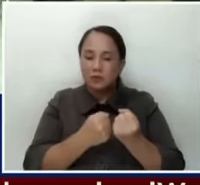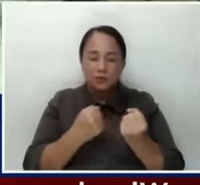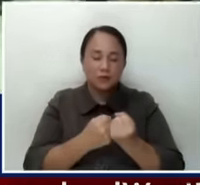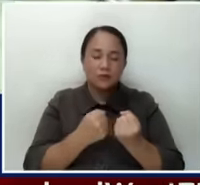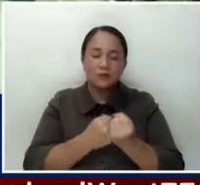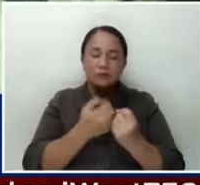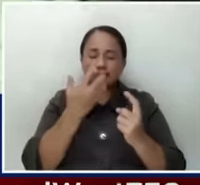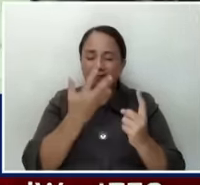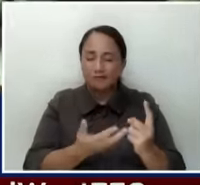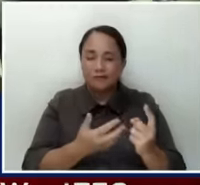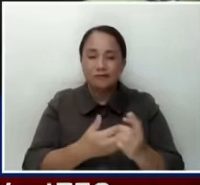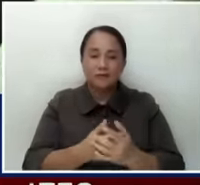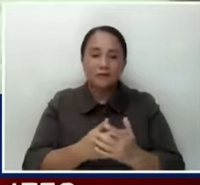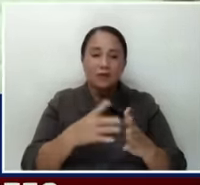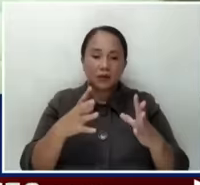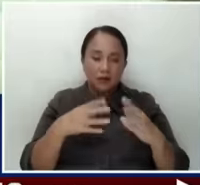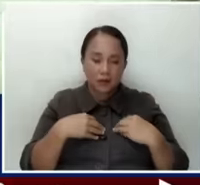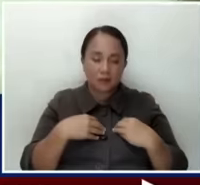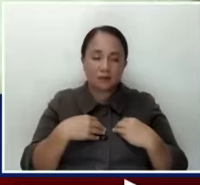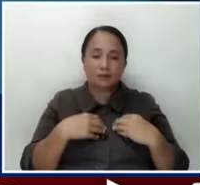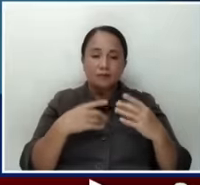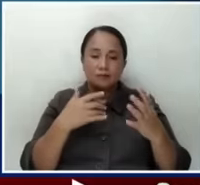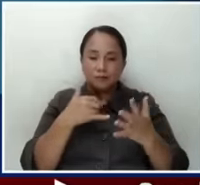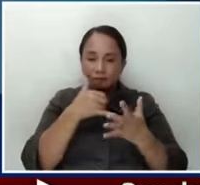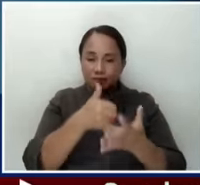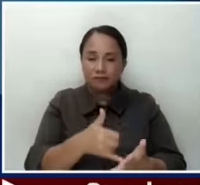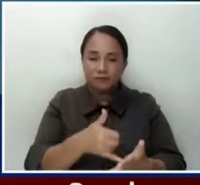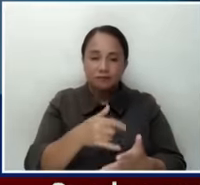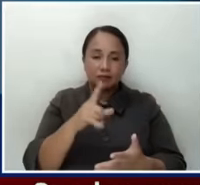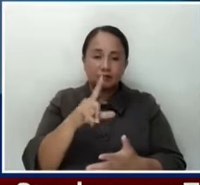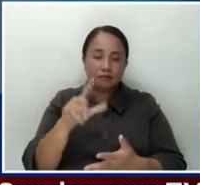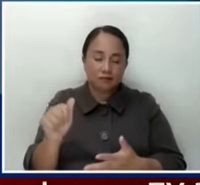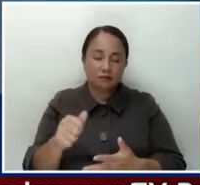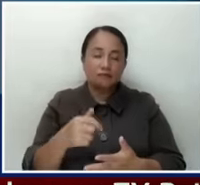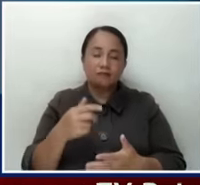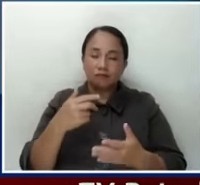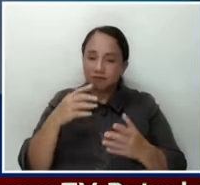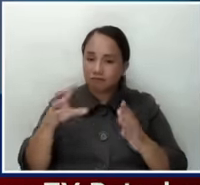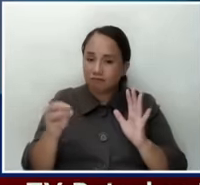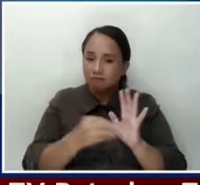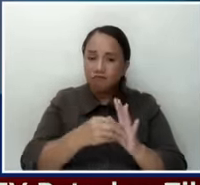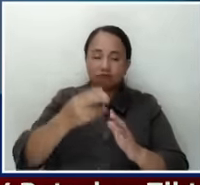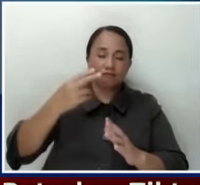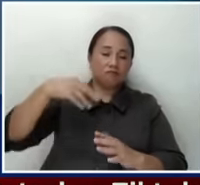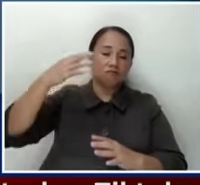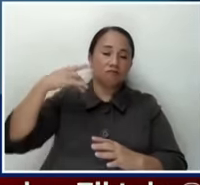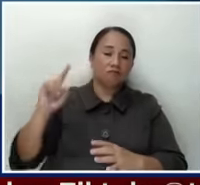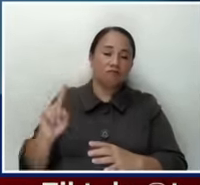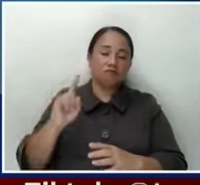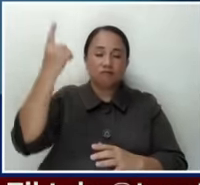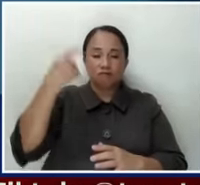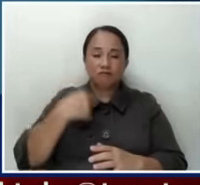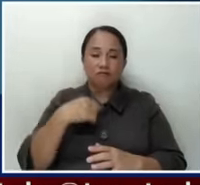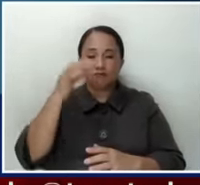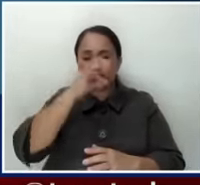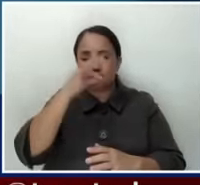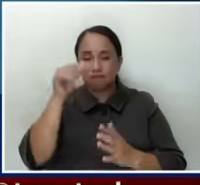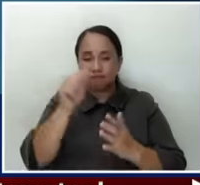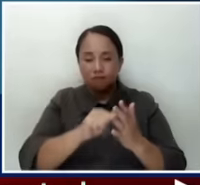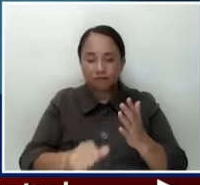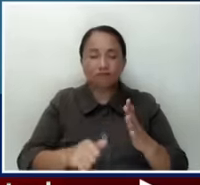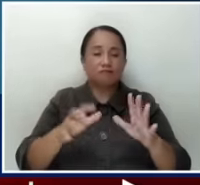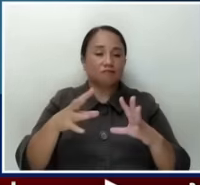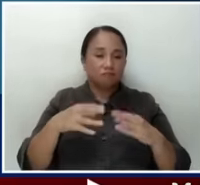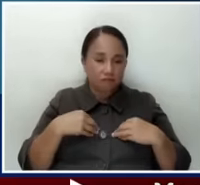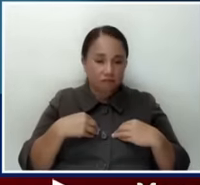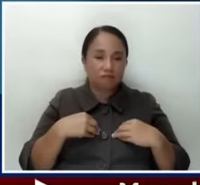ng tanggapin ng singer ang parangal sa LA. Gumawa ng kasaysayan si Sarah bilang kauna-unahang Pinay artist na tumanggap ng